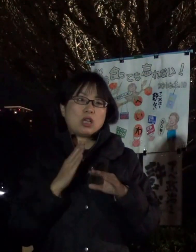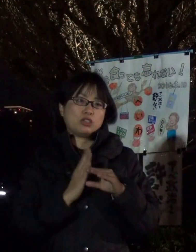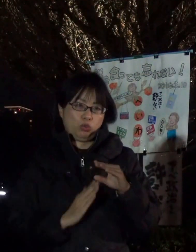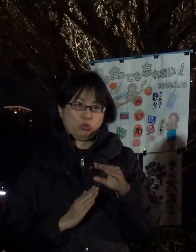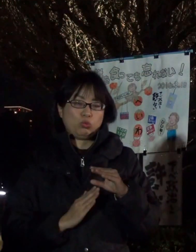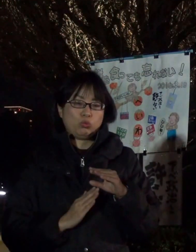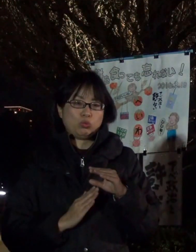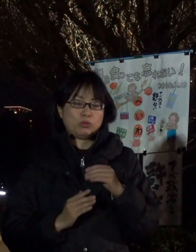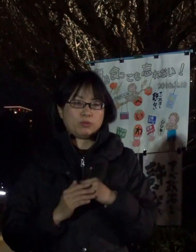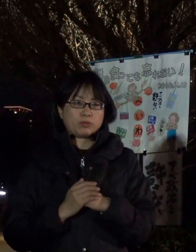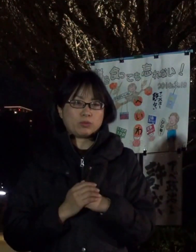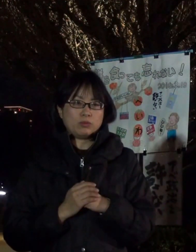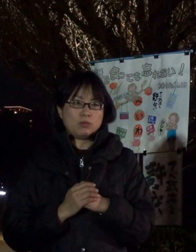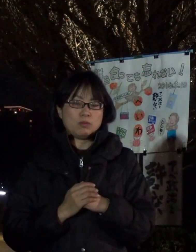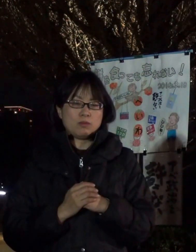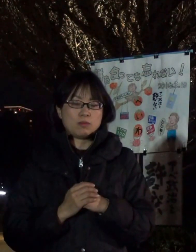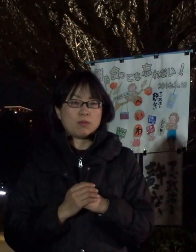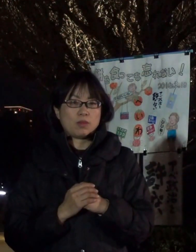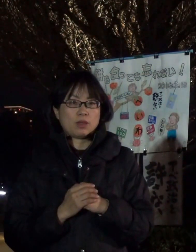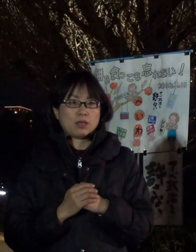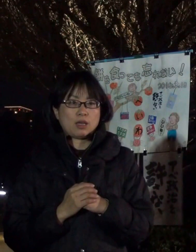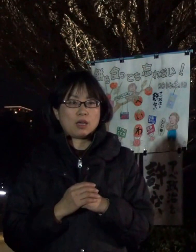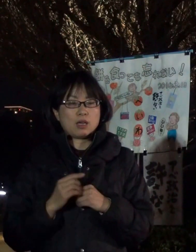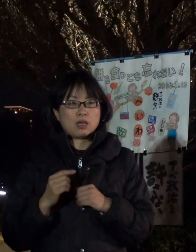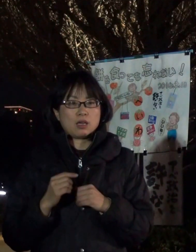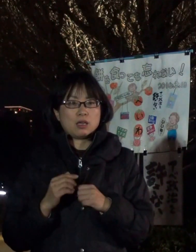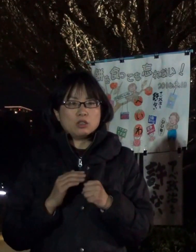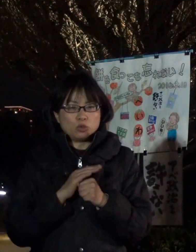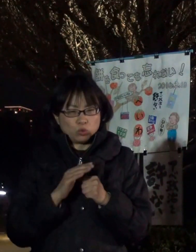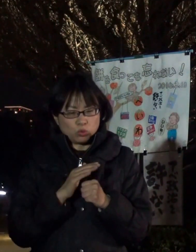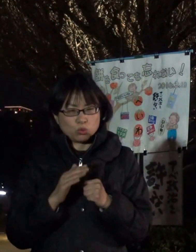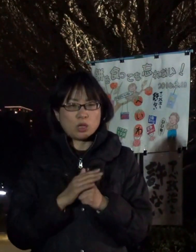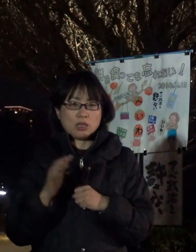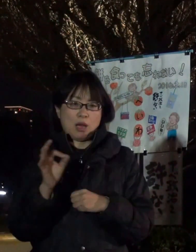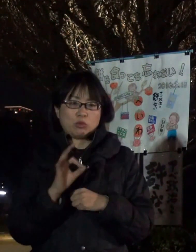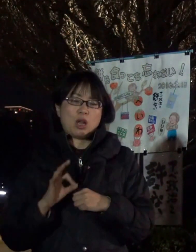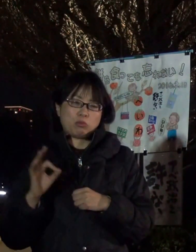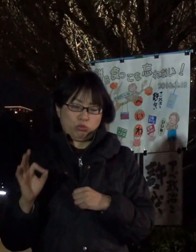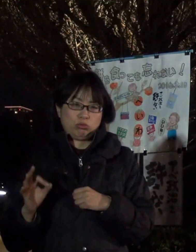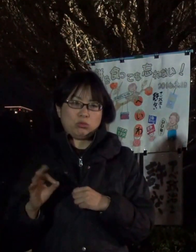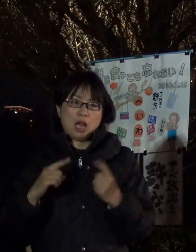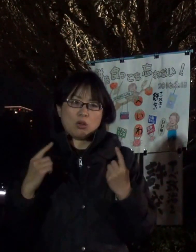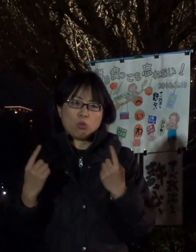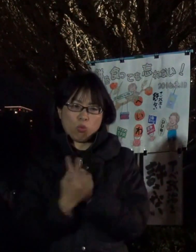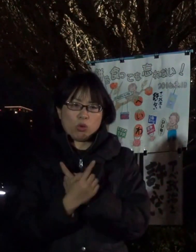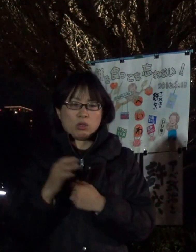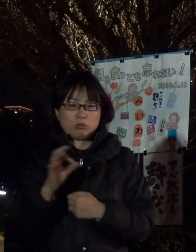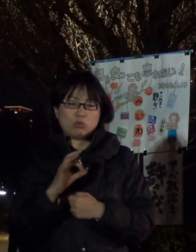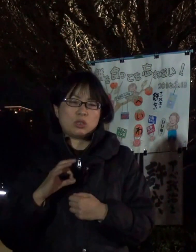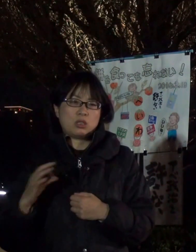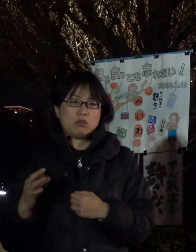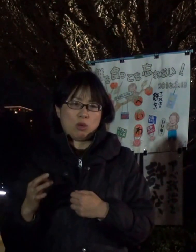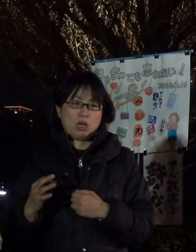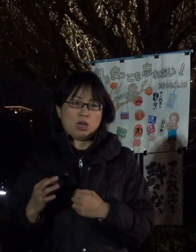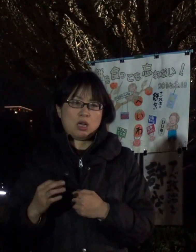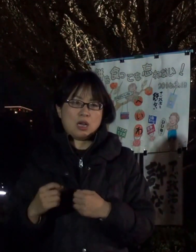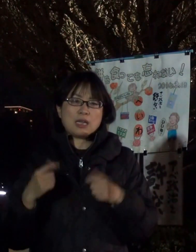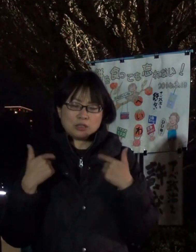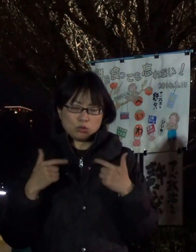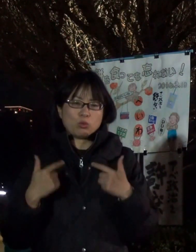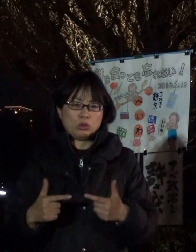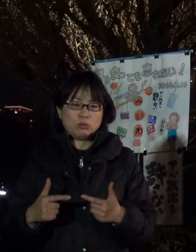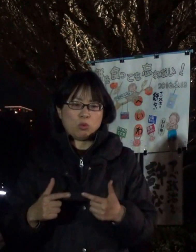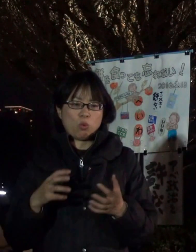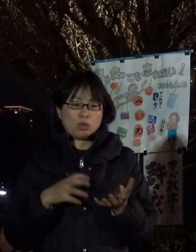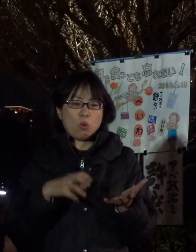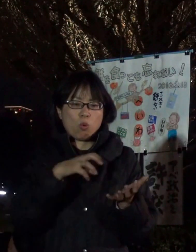てて呆れましてですね、別に重要な機械であれば交換用の部品なんか人それ用意しとくもんだろうと、なん